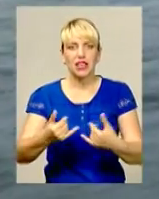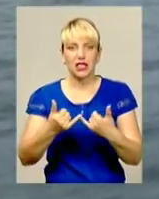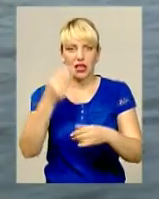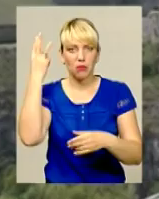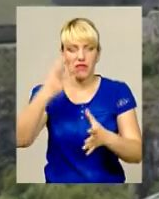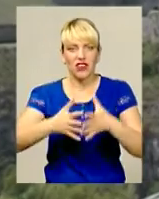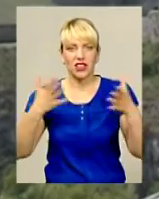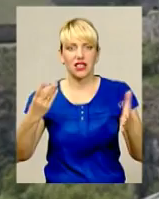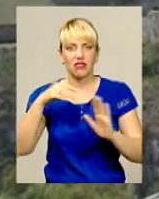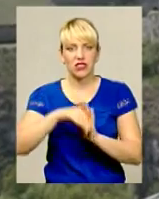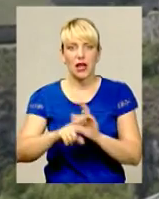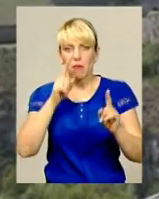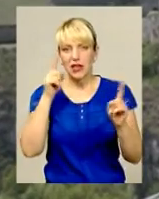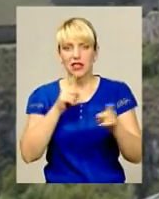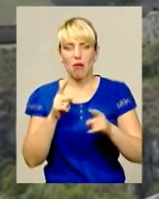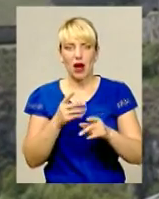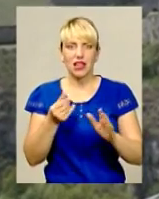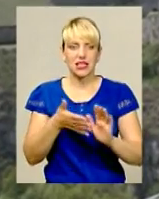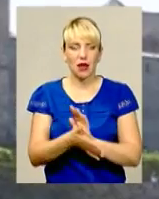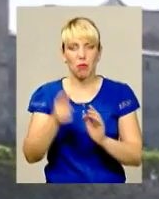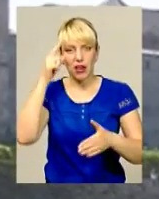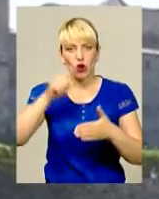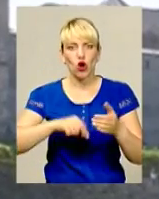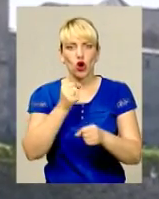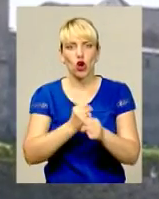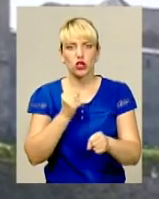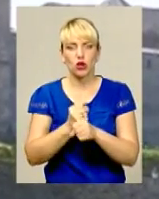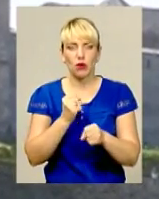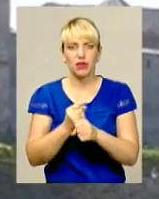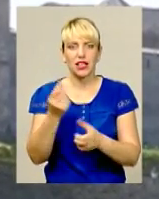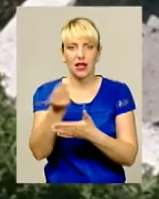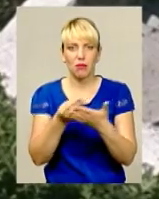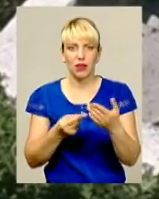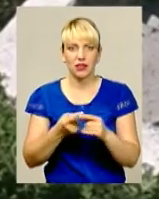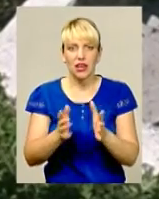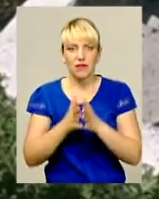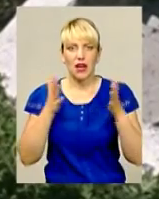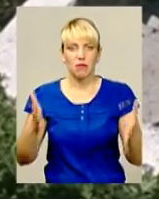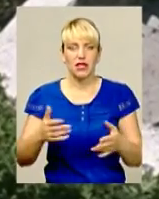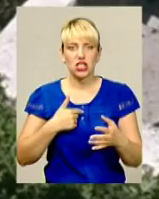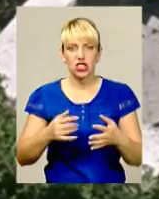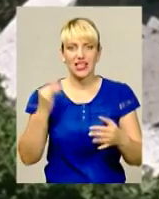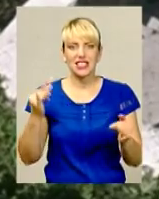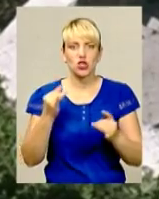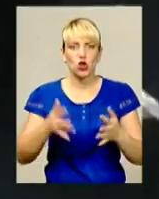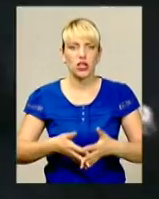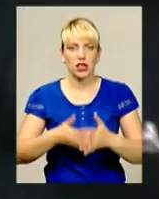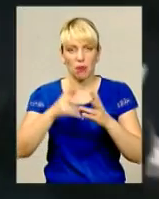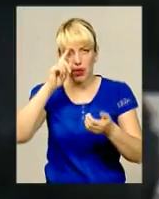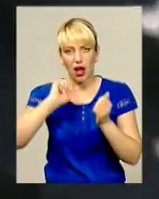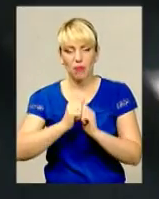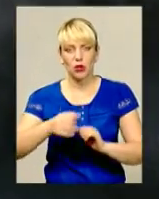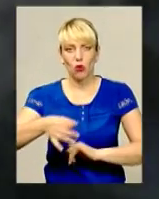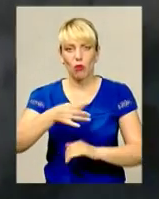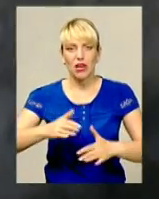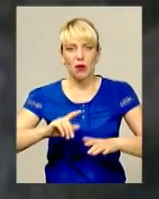інвестиції при мінімальних затратах, переконані розробники бренду. Найбільший в Україні заповідний фонд – історико-архітектурні пам'ятки. Область,